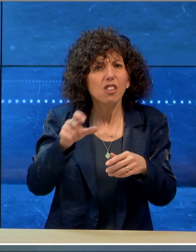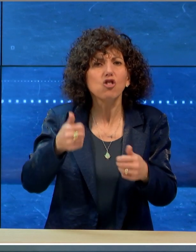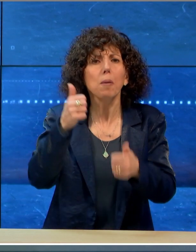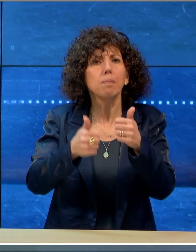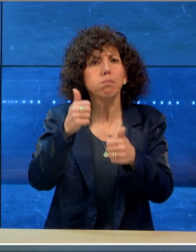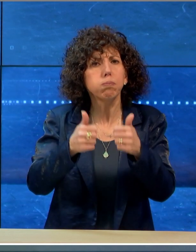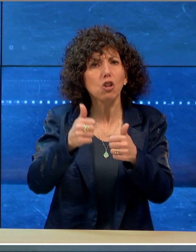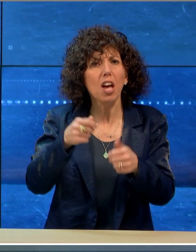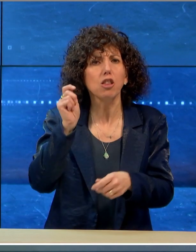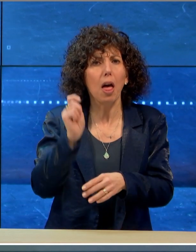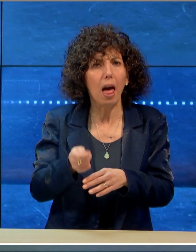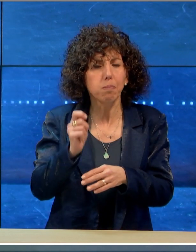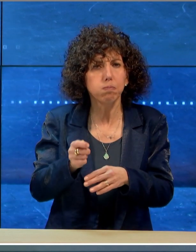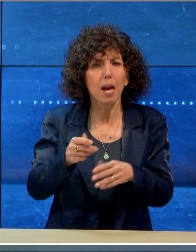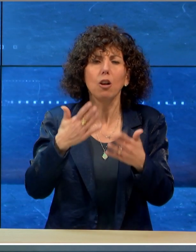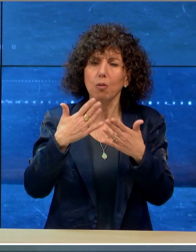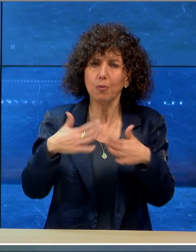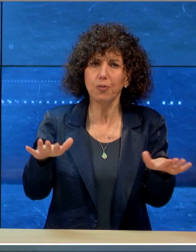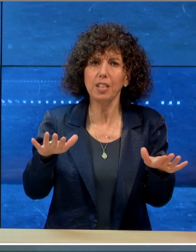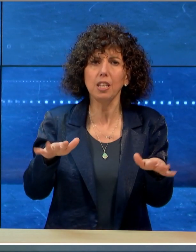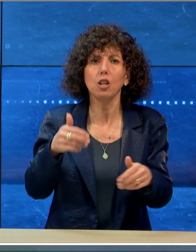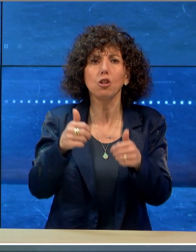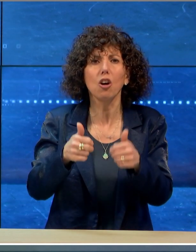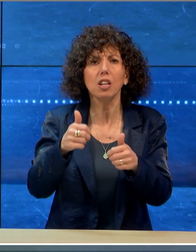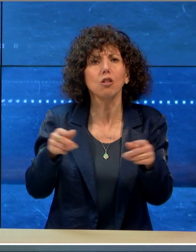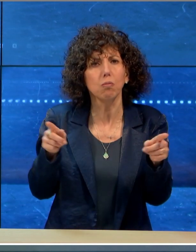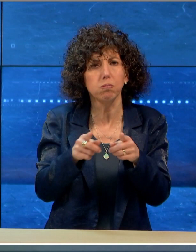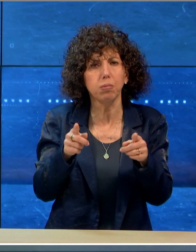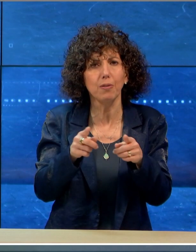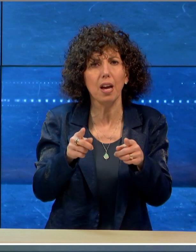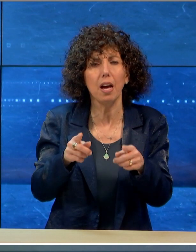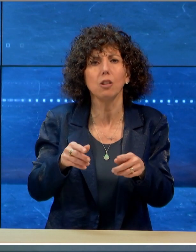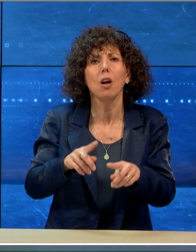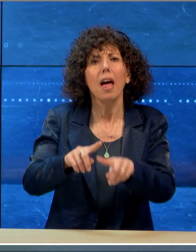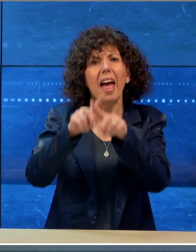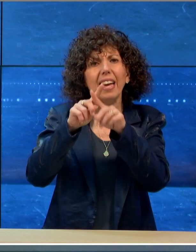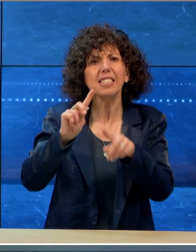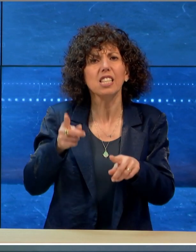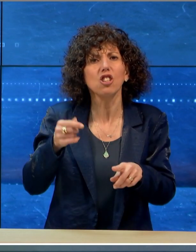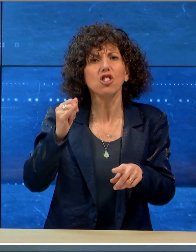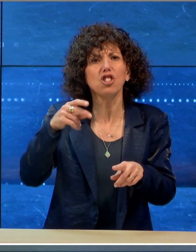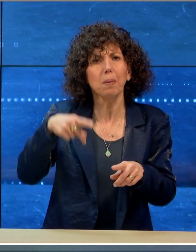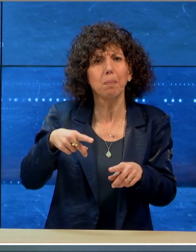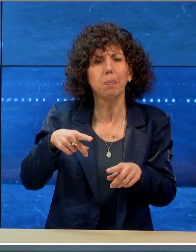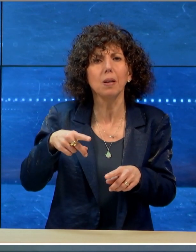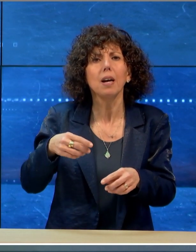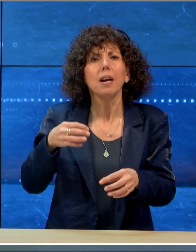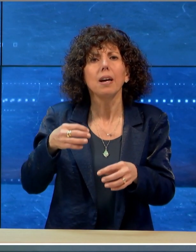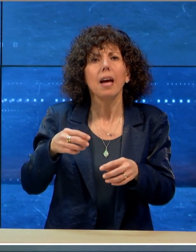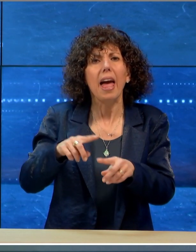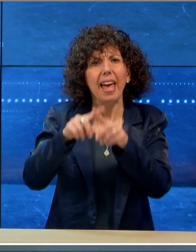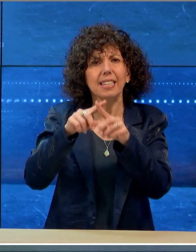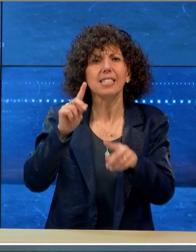processo d'appello con rito abbreviato davanti all'ex Jeep del tribunale di dell'ex